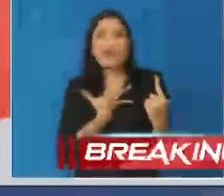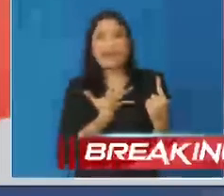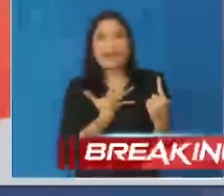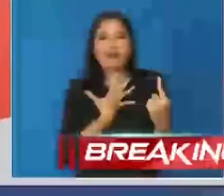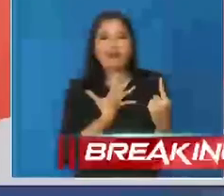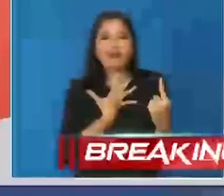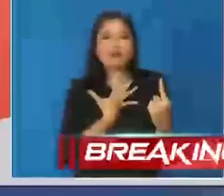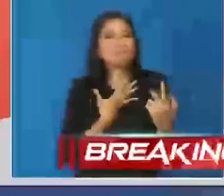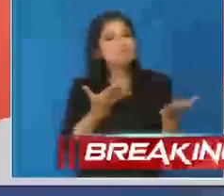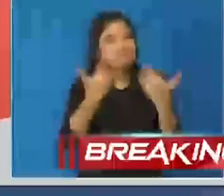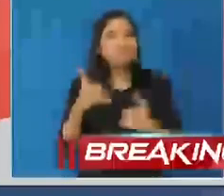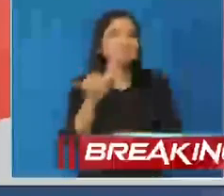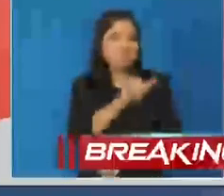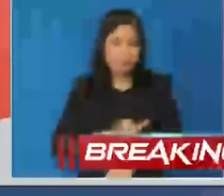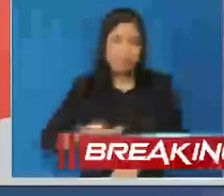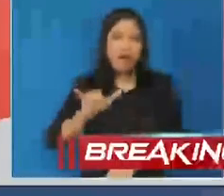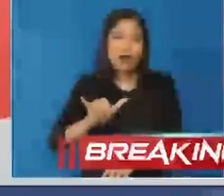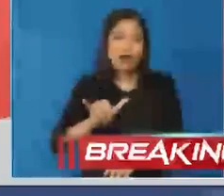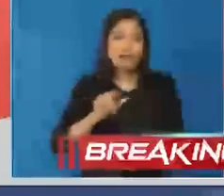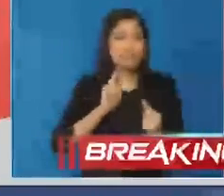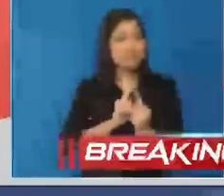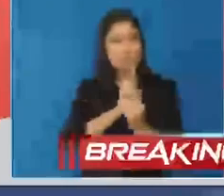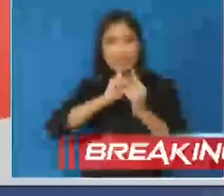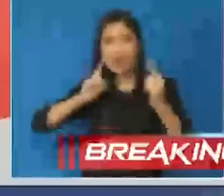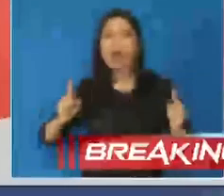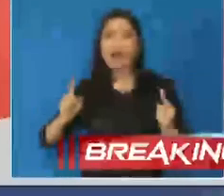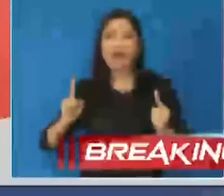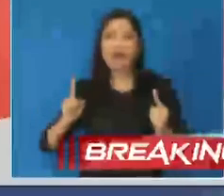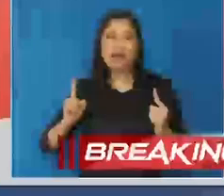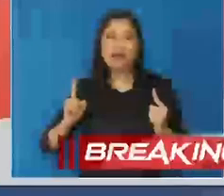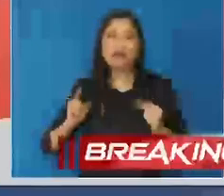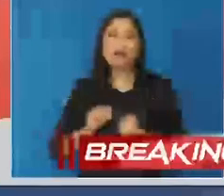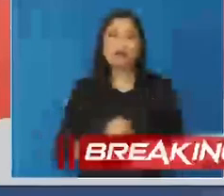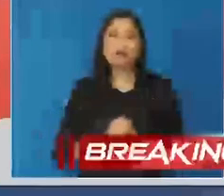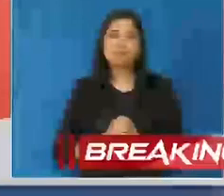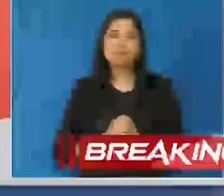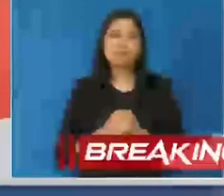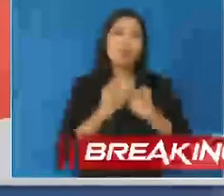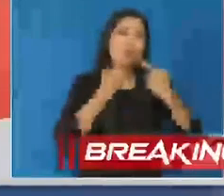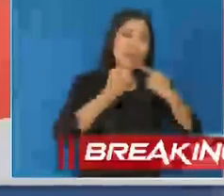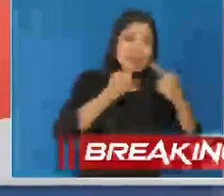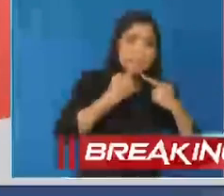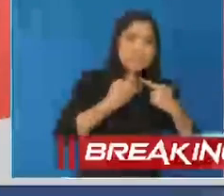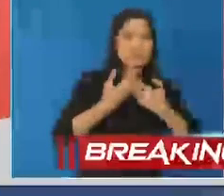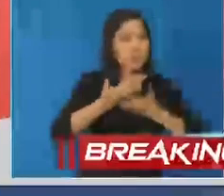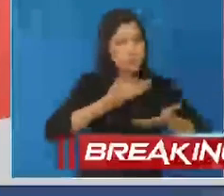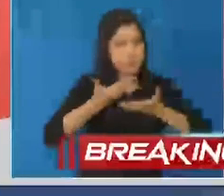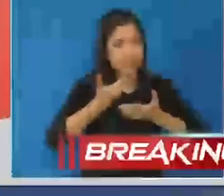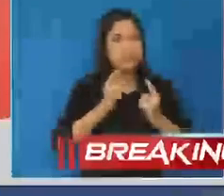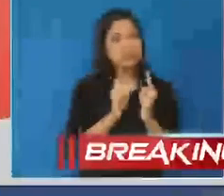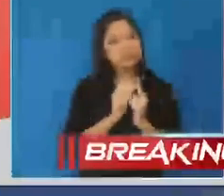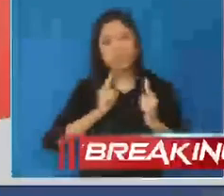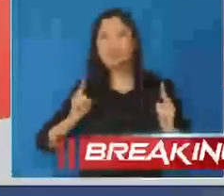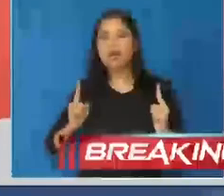mari bersama-sama jaga jarak di dalam berkomunikasi jaga jarak secara fisik